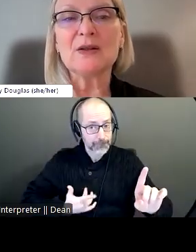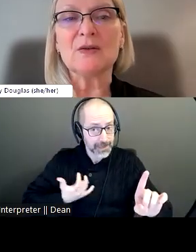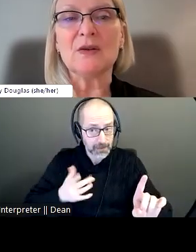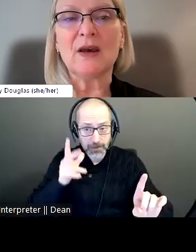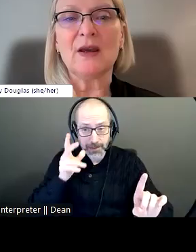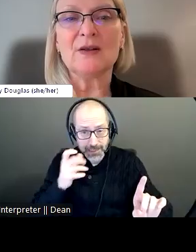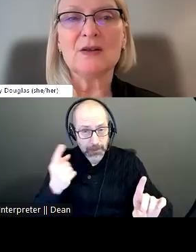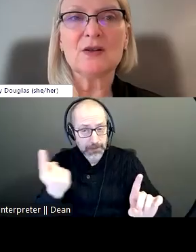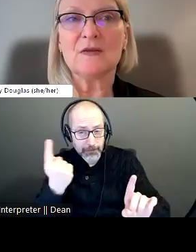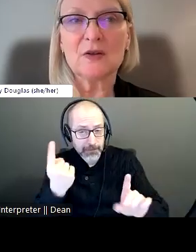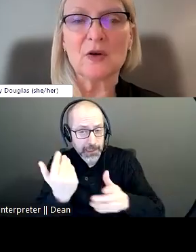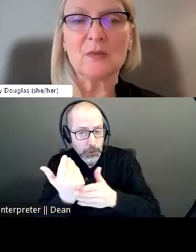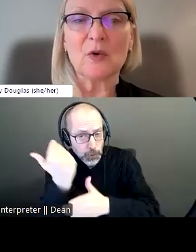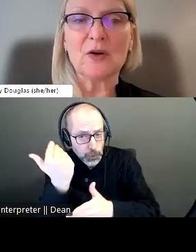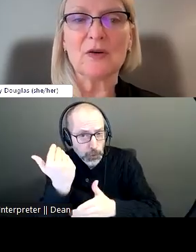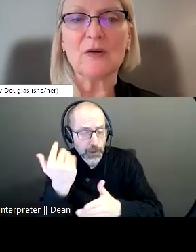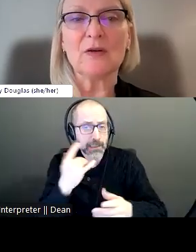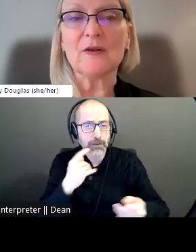demande de